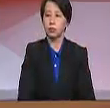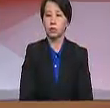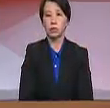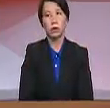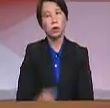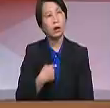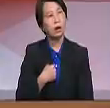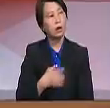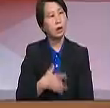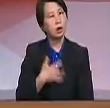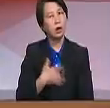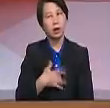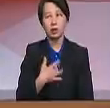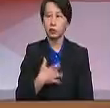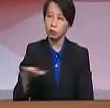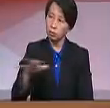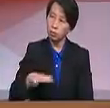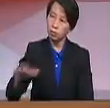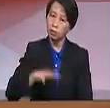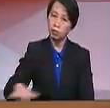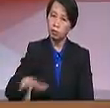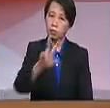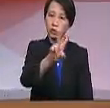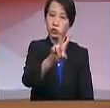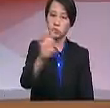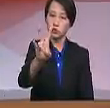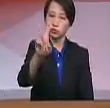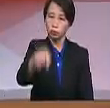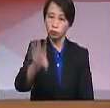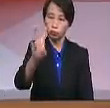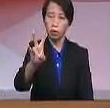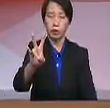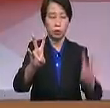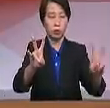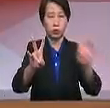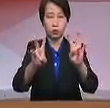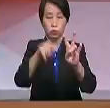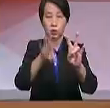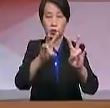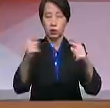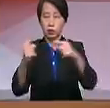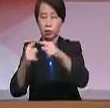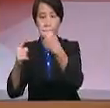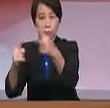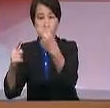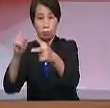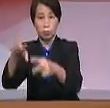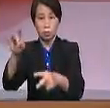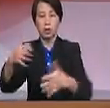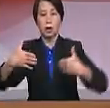tak silap, daripada 27 Julai hingga 12 Ogos dah